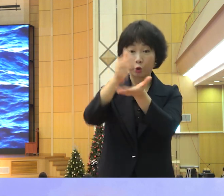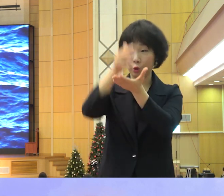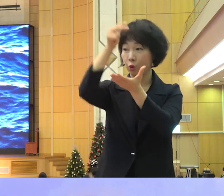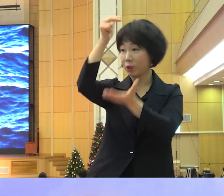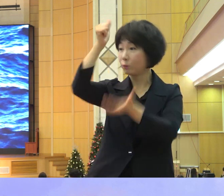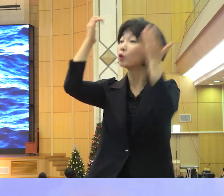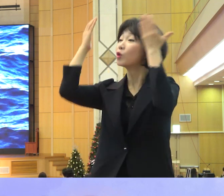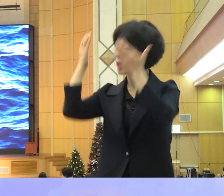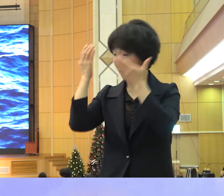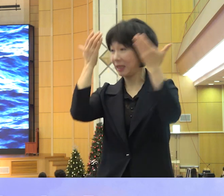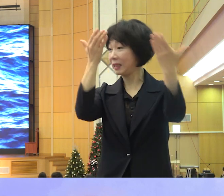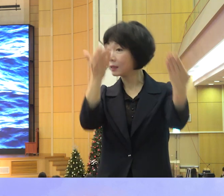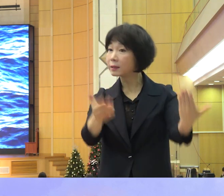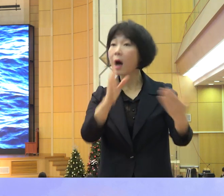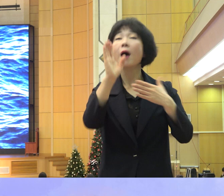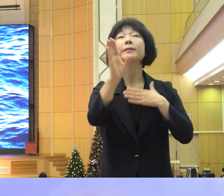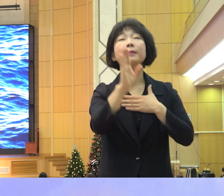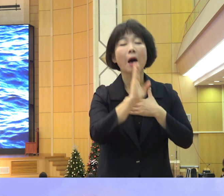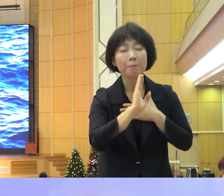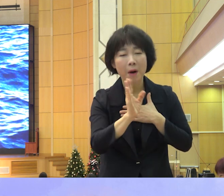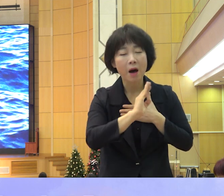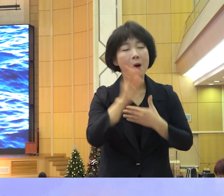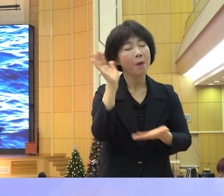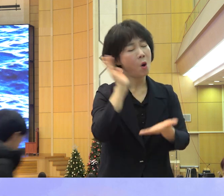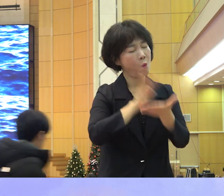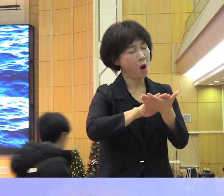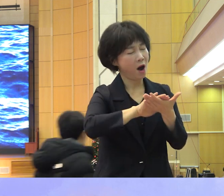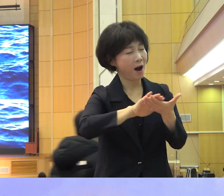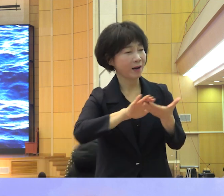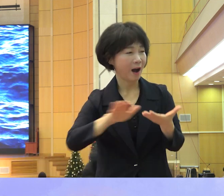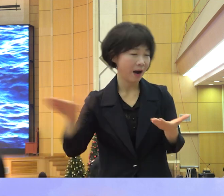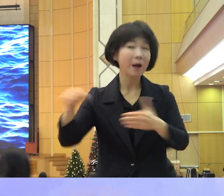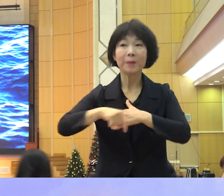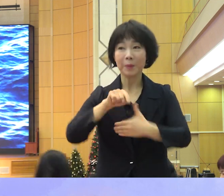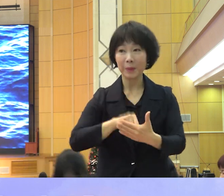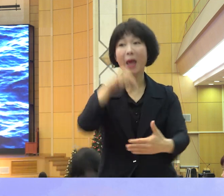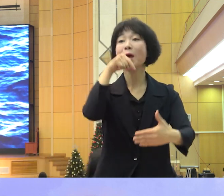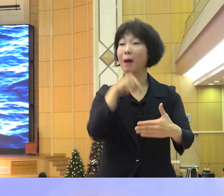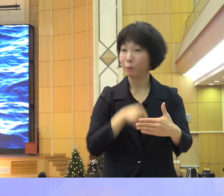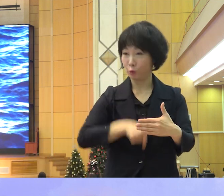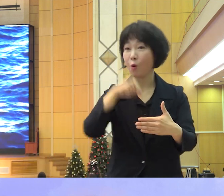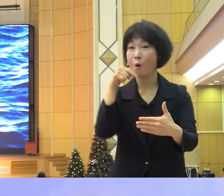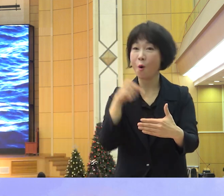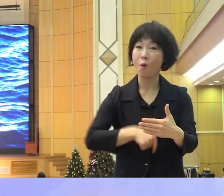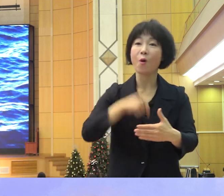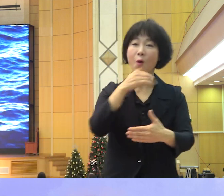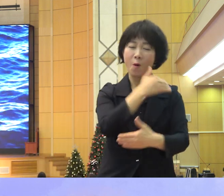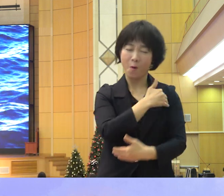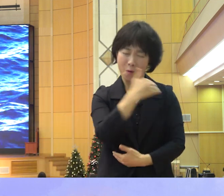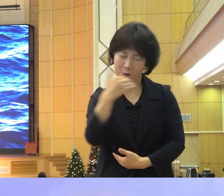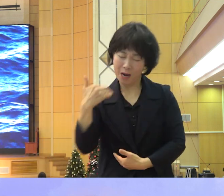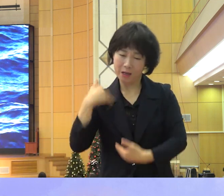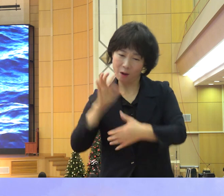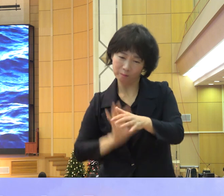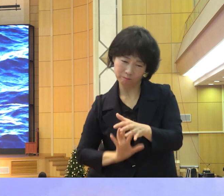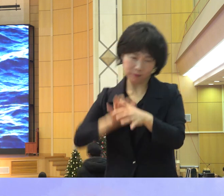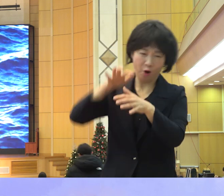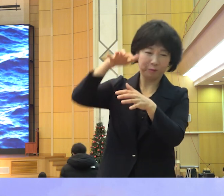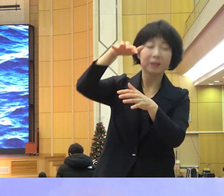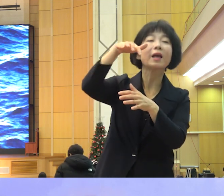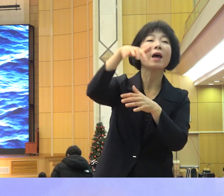쉬겠네. 주님 주시는 참된 평화가 내